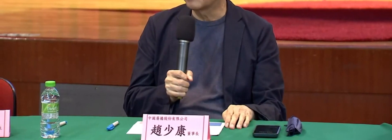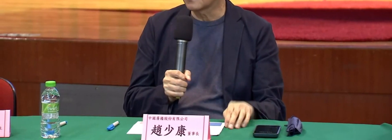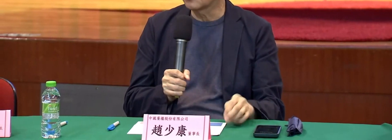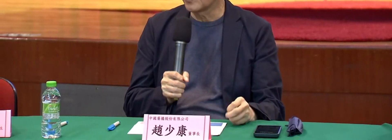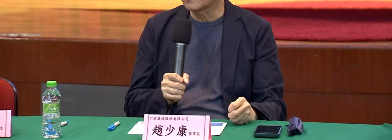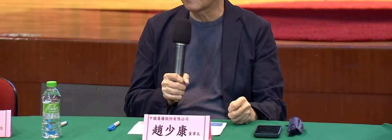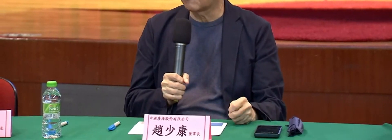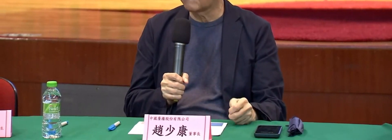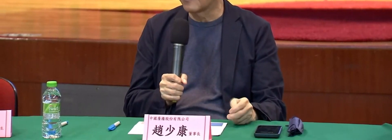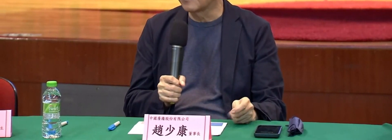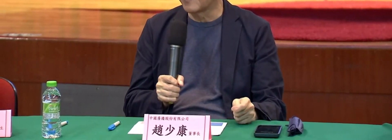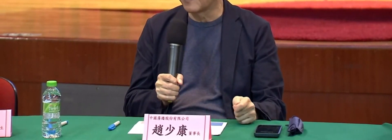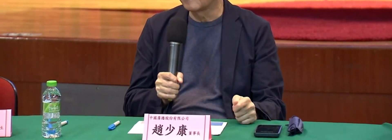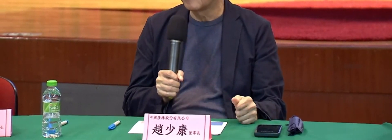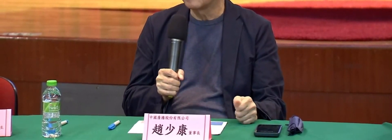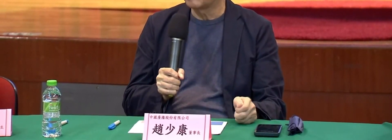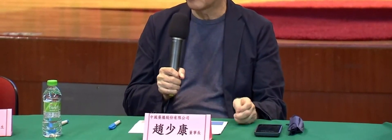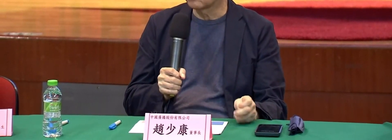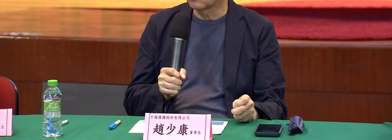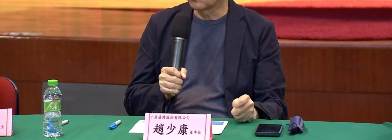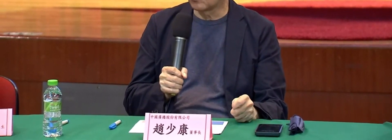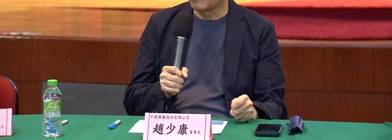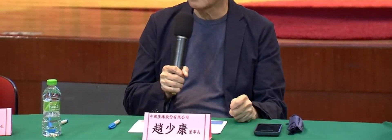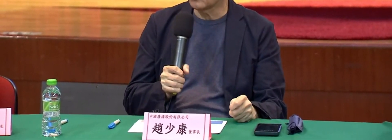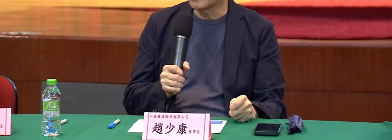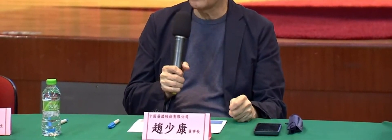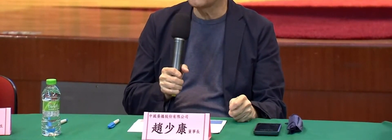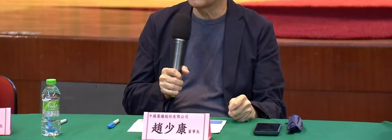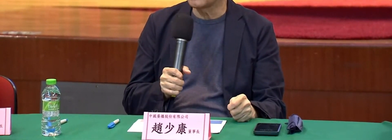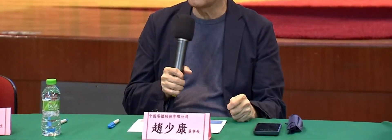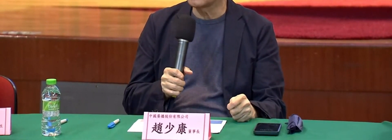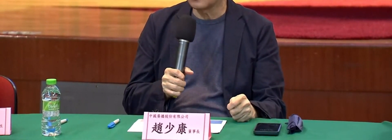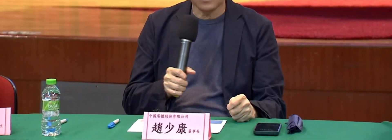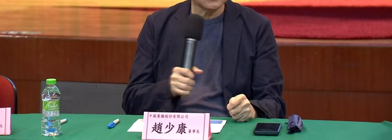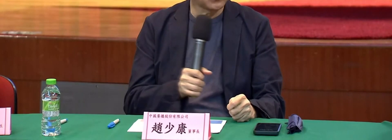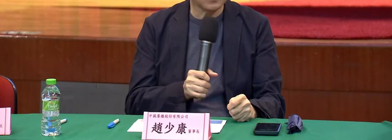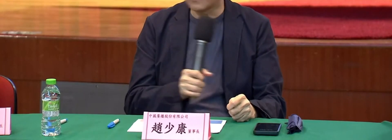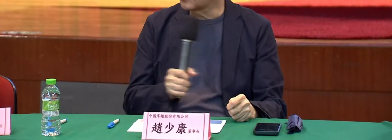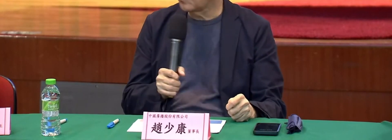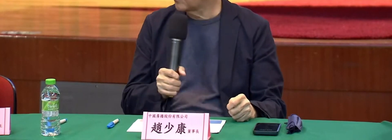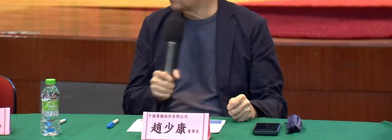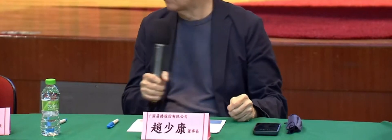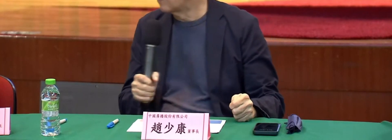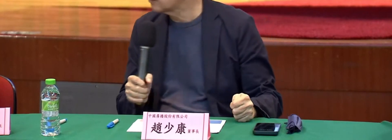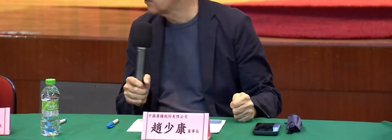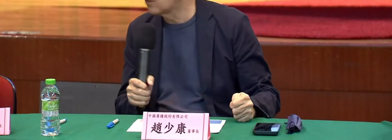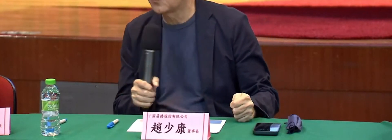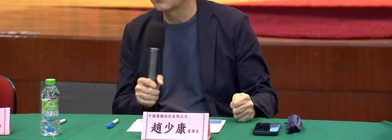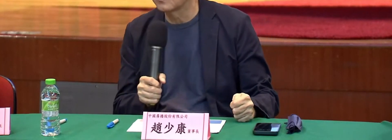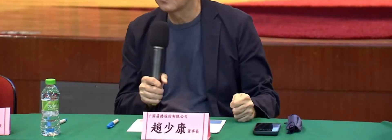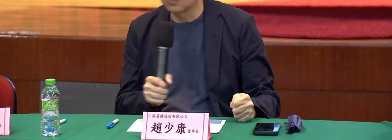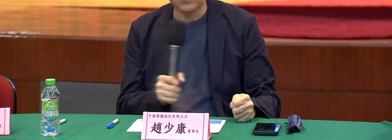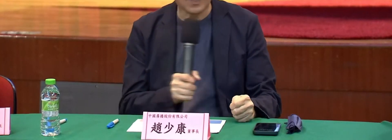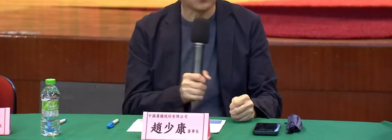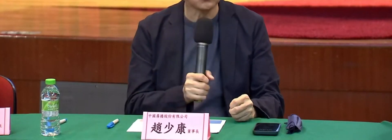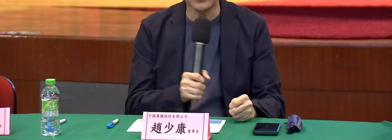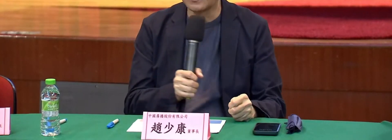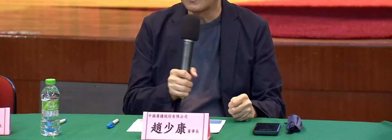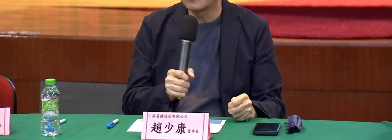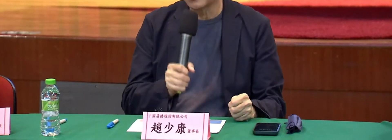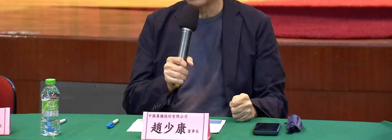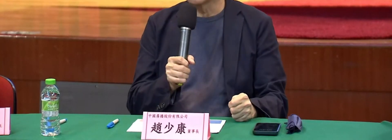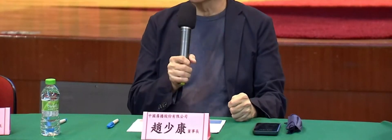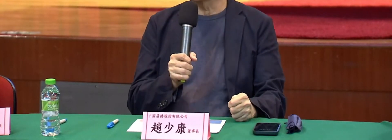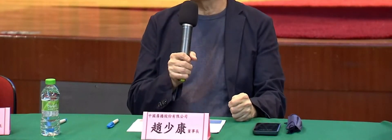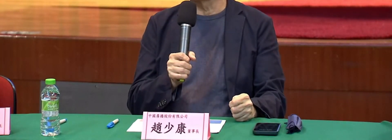候他们当时为了防日本人，把故宫国宝这样运来运去运来运去，好像我的了解都没有破嘛，都没有破损，都完好无